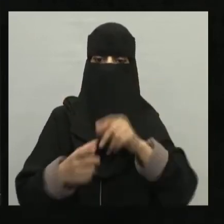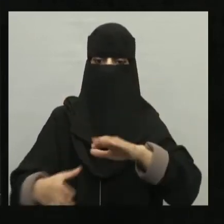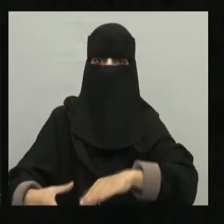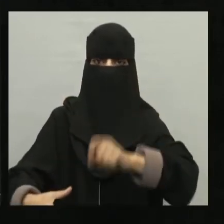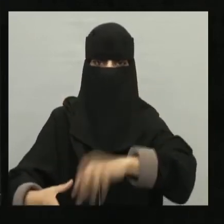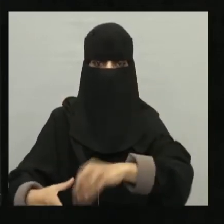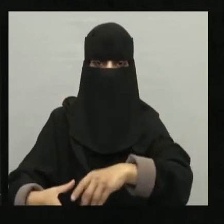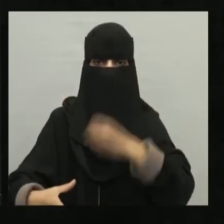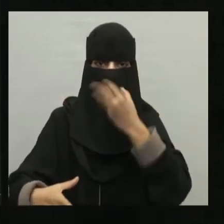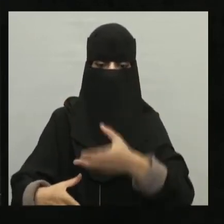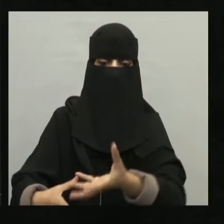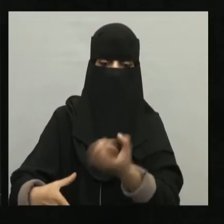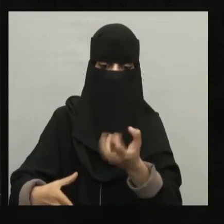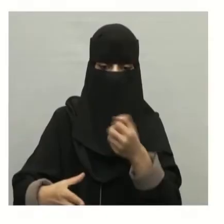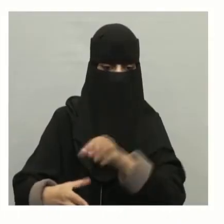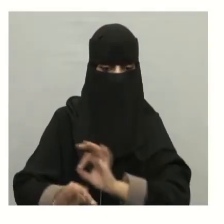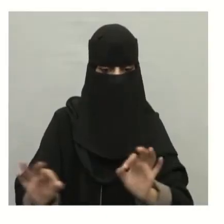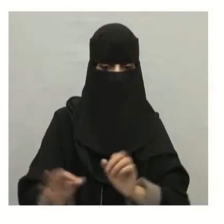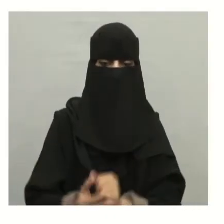لا تتراكم فيها الأوساخ،